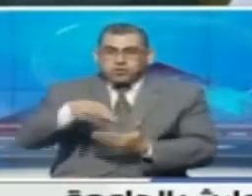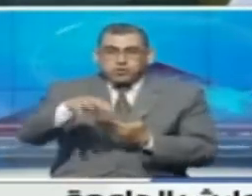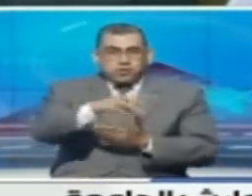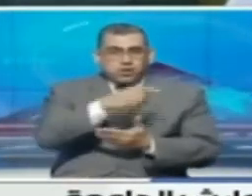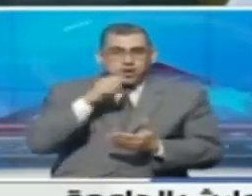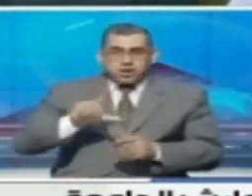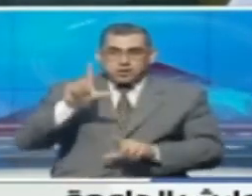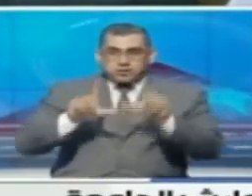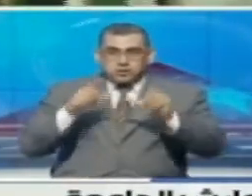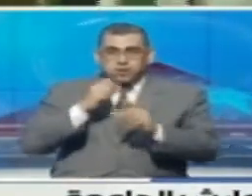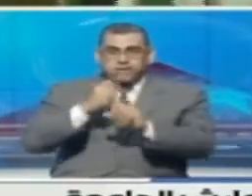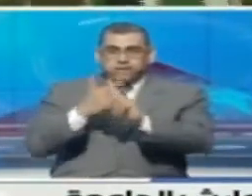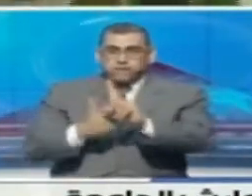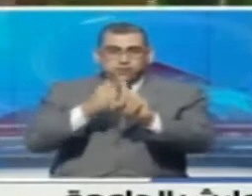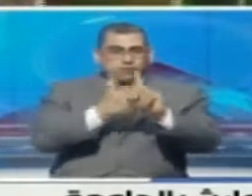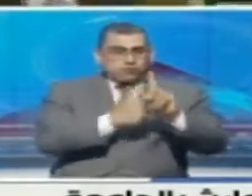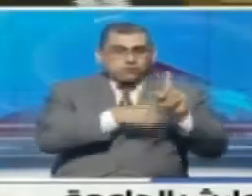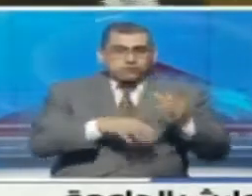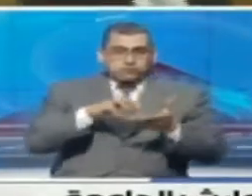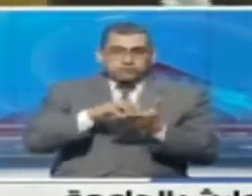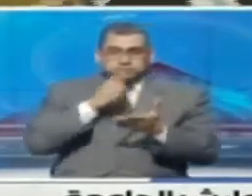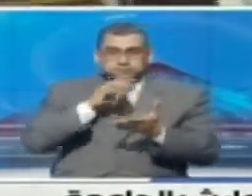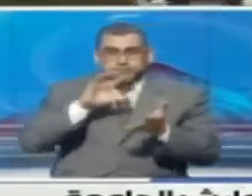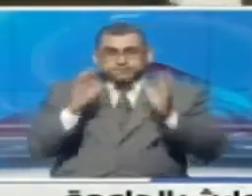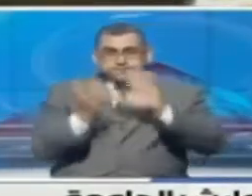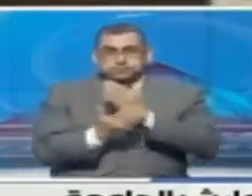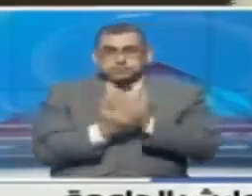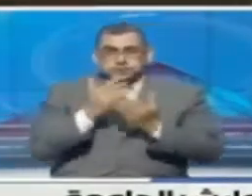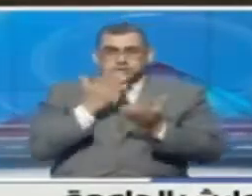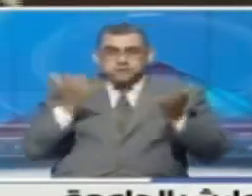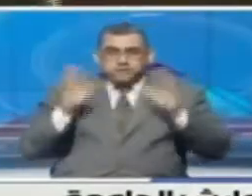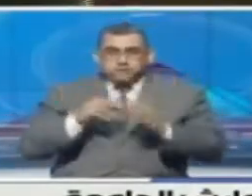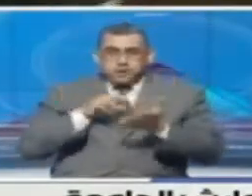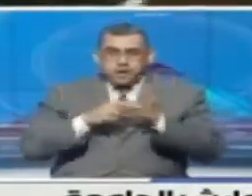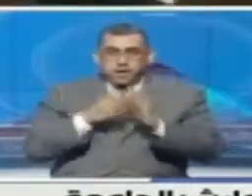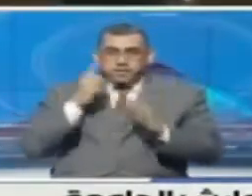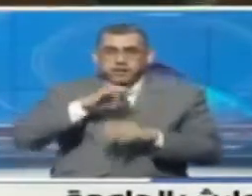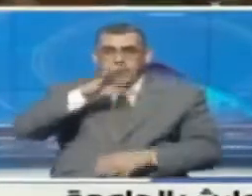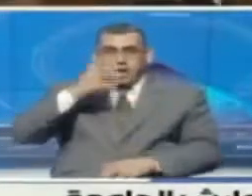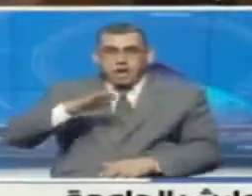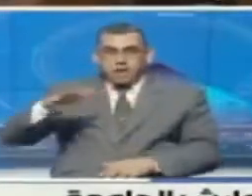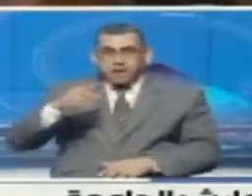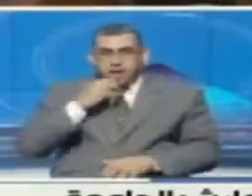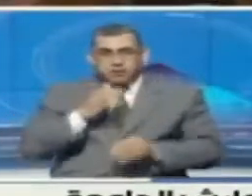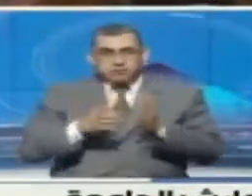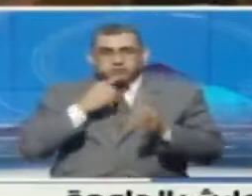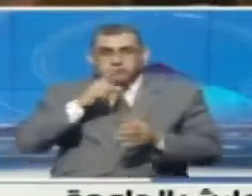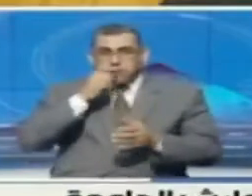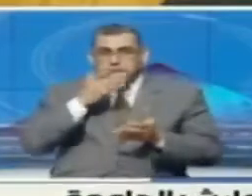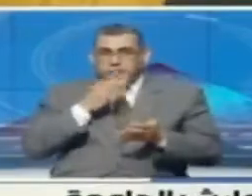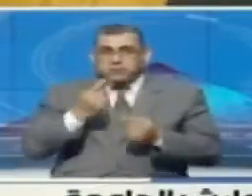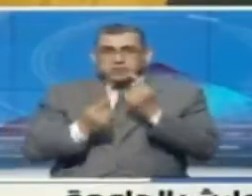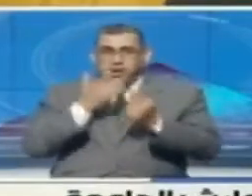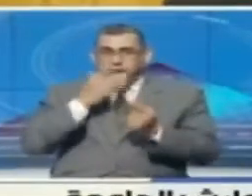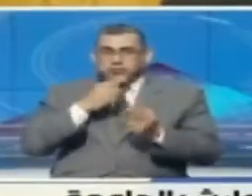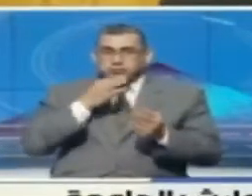ورؤساء الوفود. أساهمت التغيرات بشكل كبير في زيادة معدلات التصحر وحرائق الغابات وندرة المياه